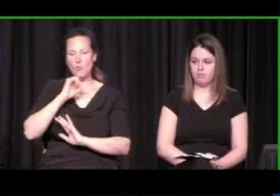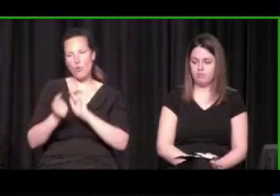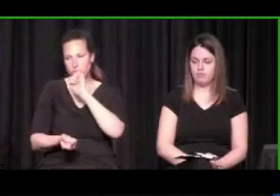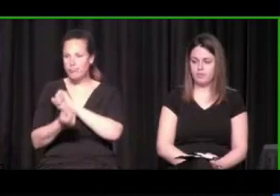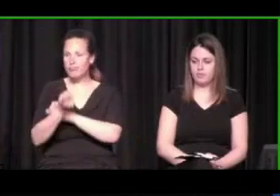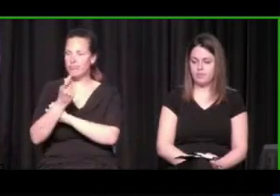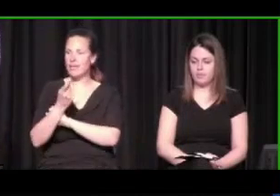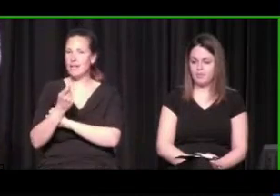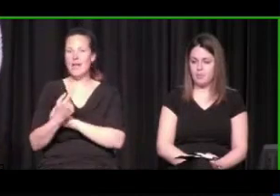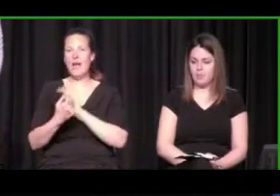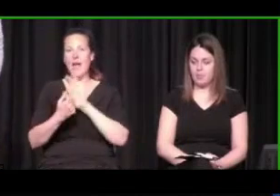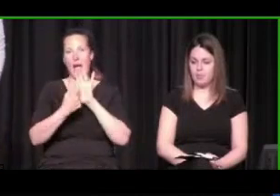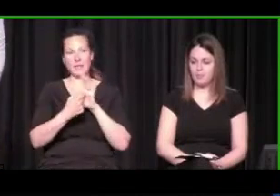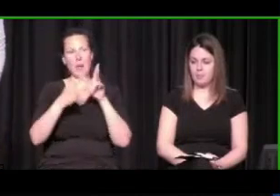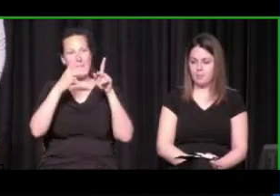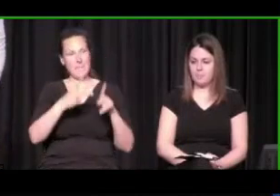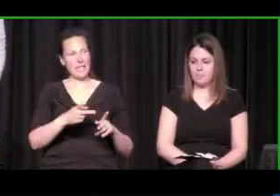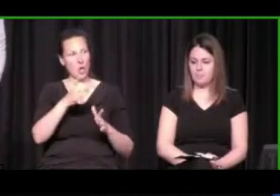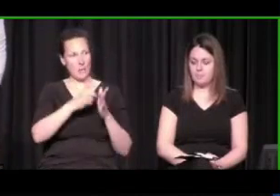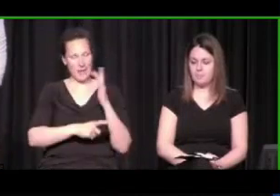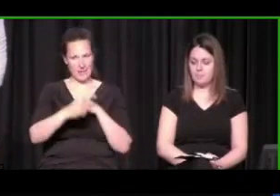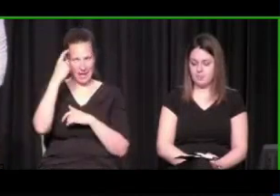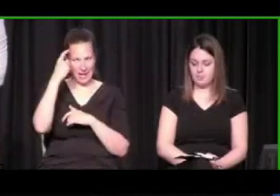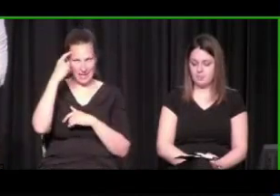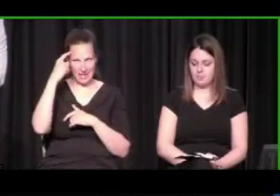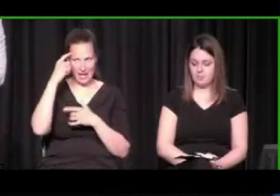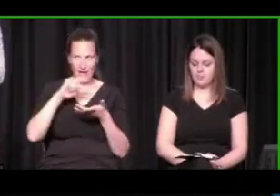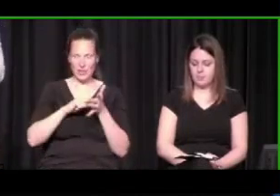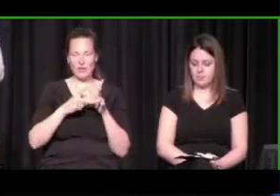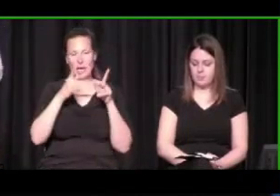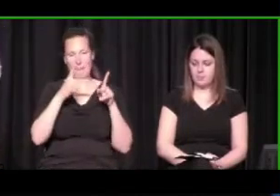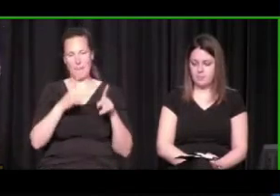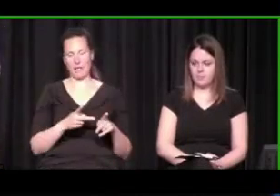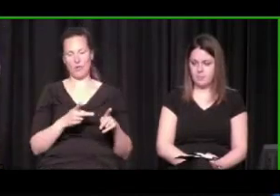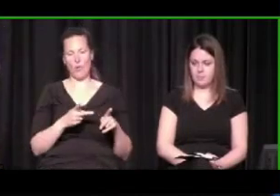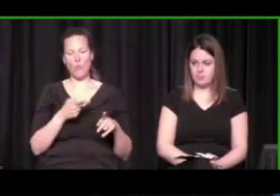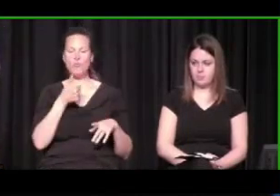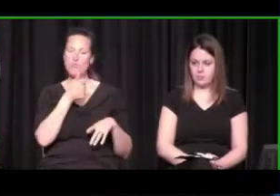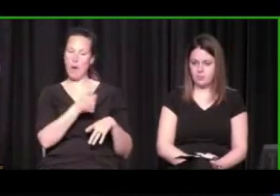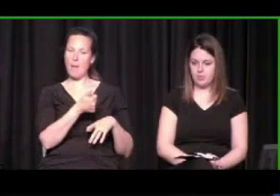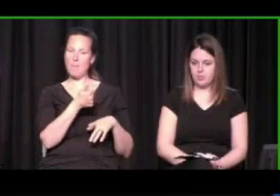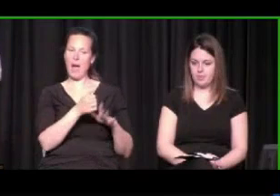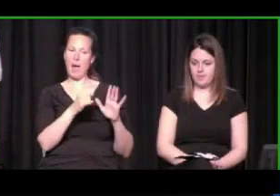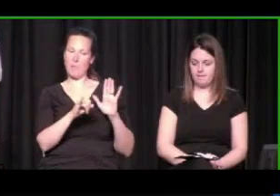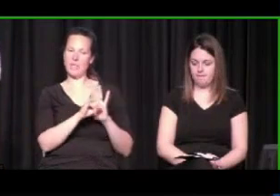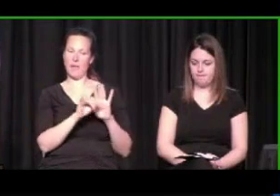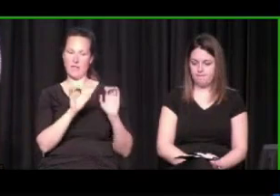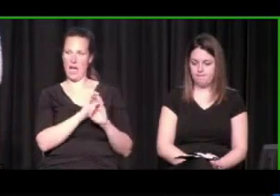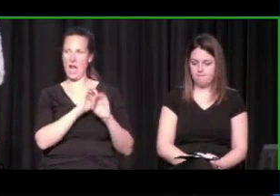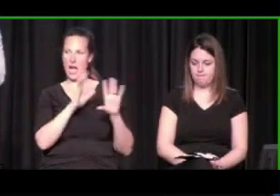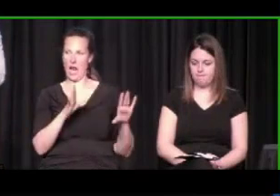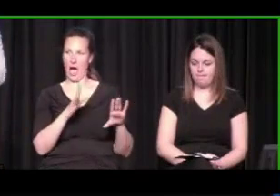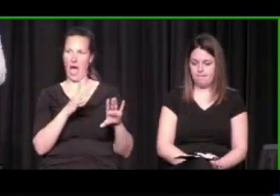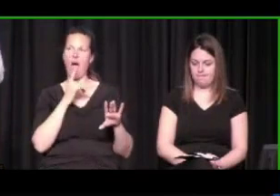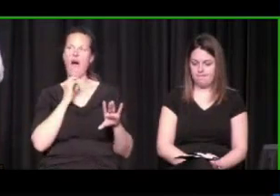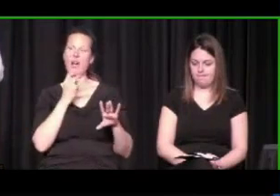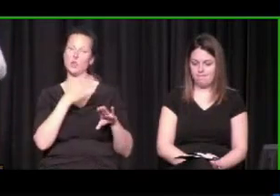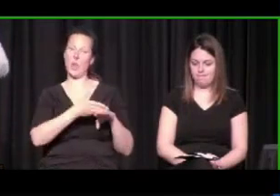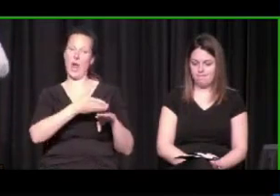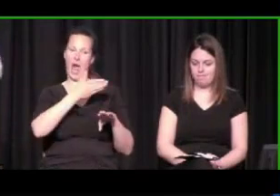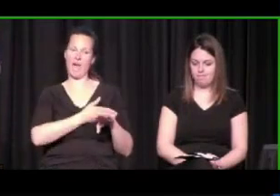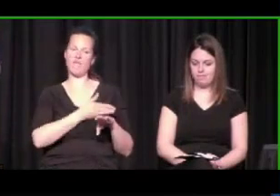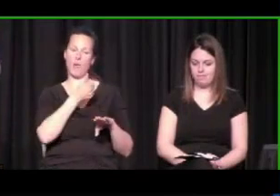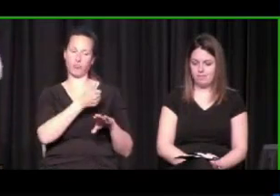Ici, quand on parle de personnes qui ont une déficience intellectuelle, on parle de personnes dont la condition a été identifiée avant l'âge de